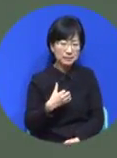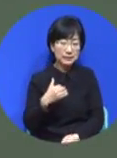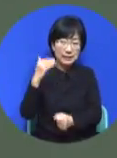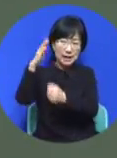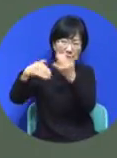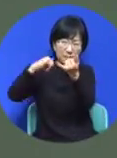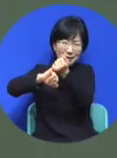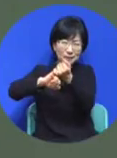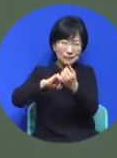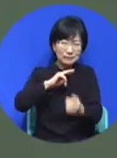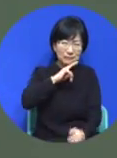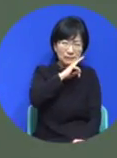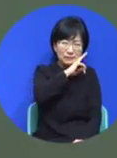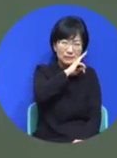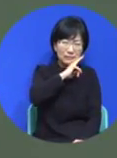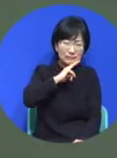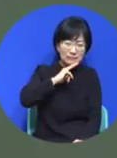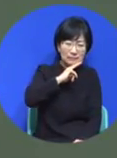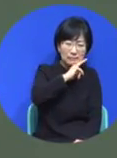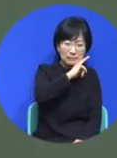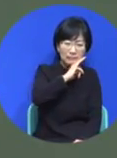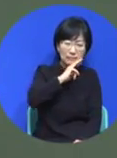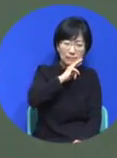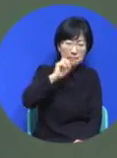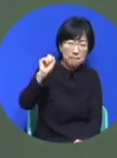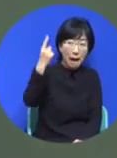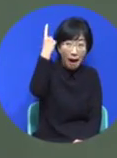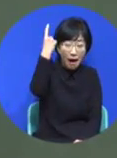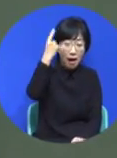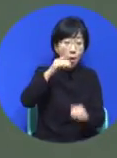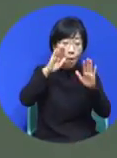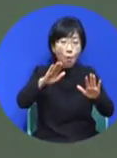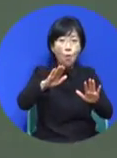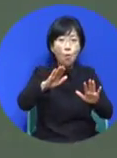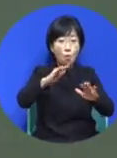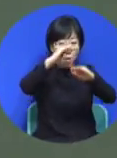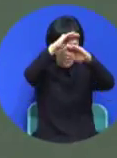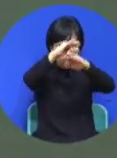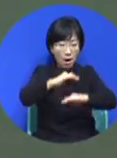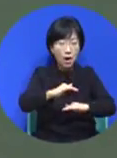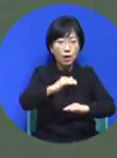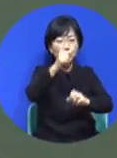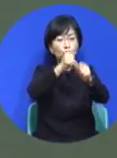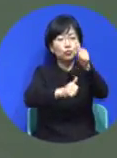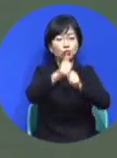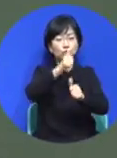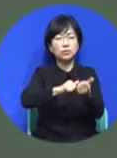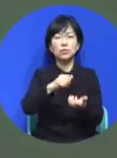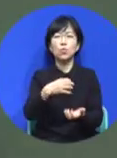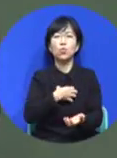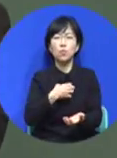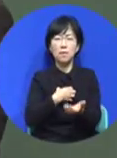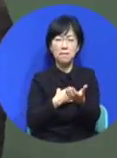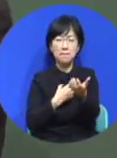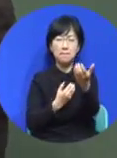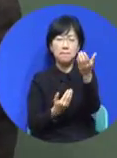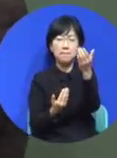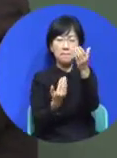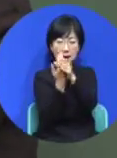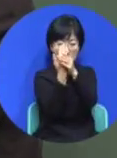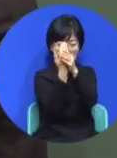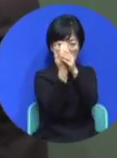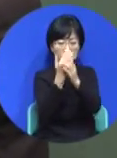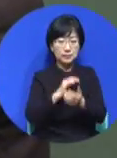started happen like in today's passage. 오늘 본문에 일어난 거예요. It happened in today's passage. 부대위기입니다. It's a crisis concerning the future generation.